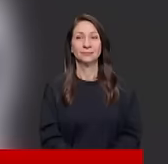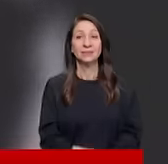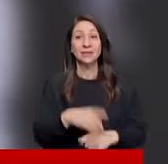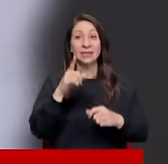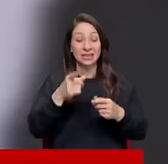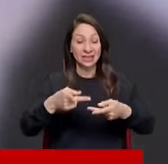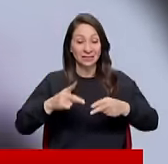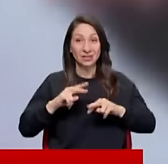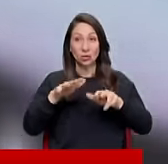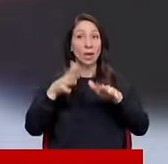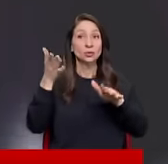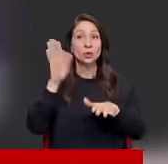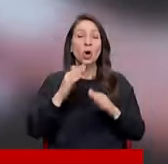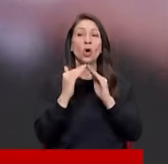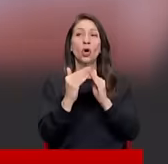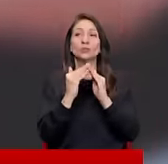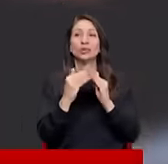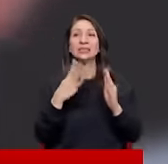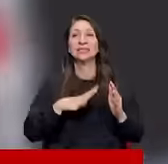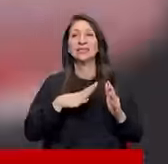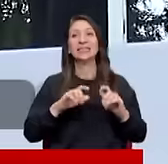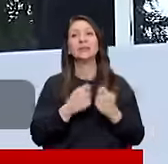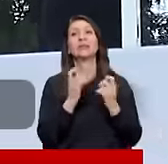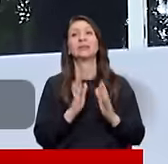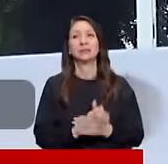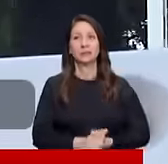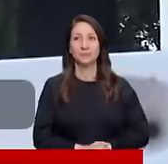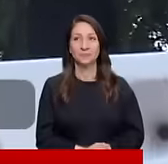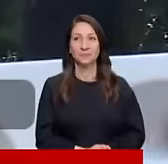Devir teslim töreni sonrasında da komşularının isteğini kırmadı.